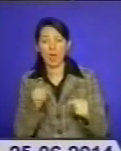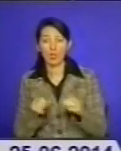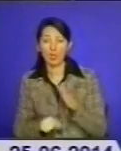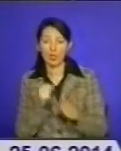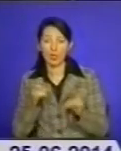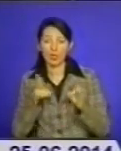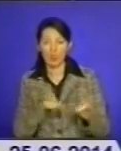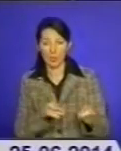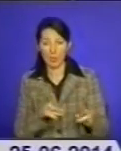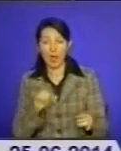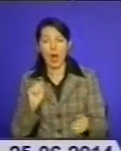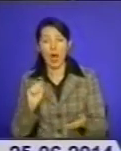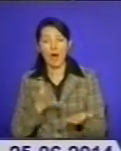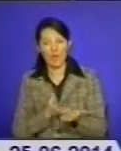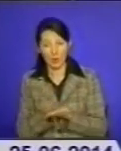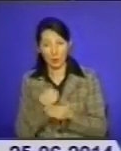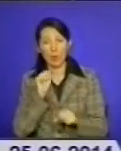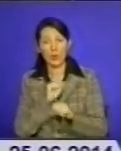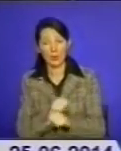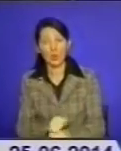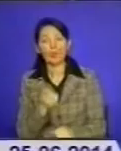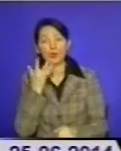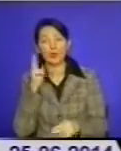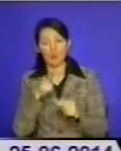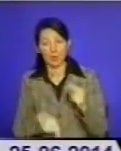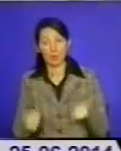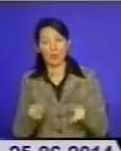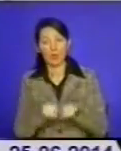виплату припиняти від дня завершення такої участі.